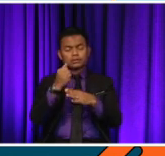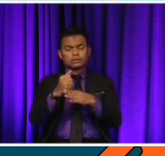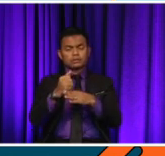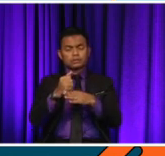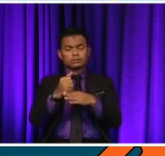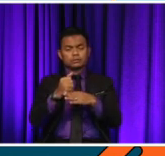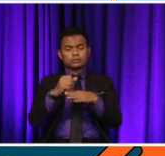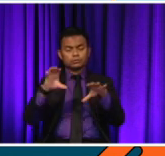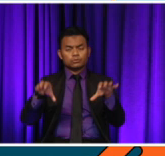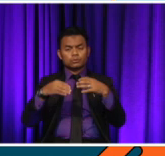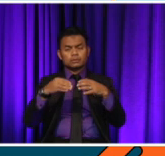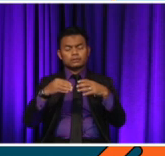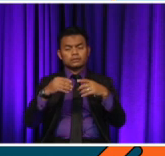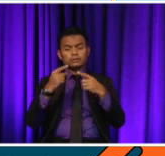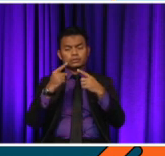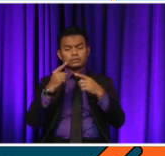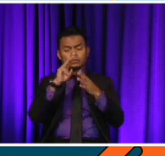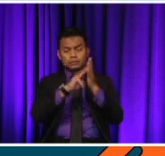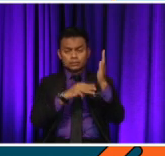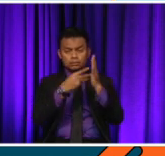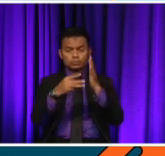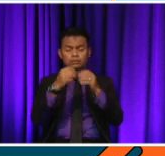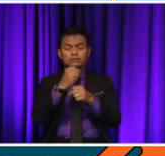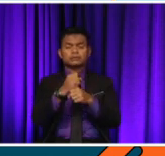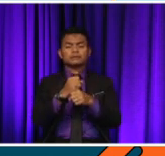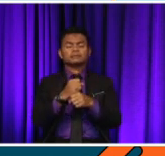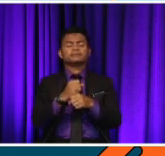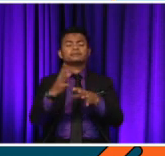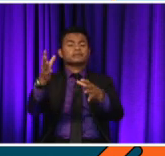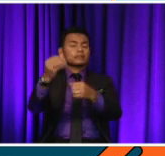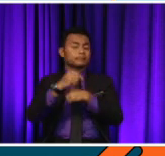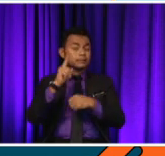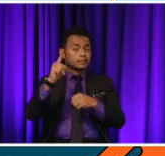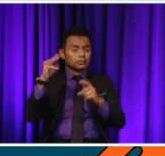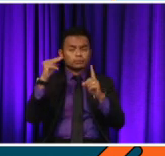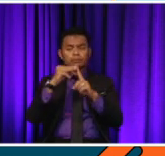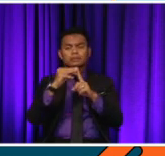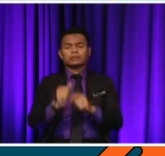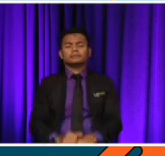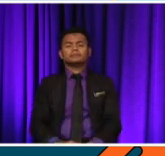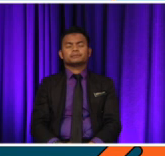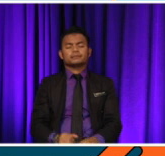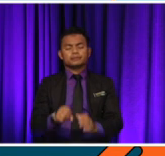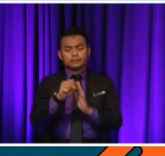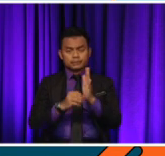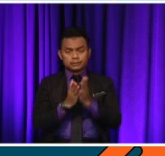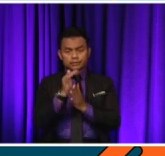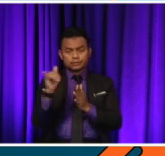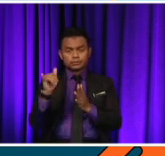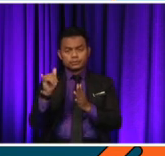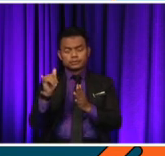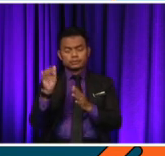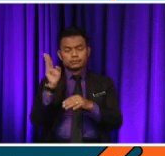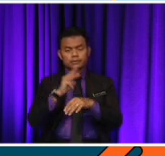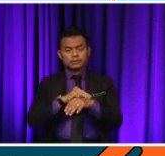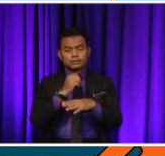ataupun keutamaan kerja apa beberapa satu markasnya dapat memastikan tugas dan diselesaikan pada masa atau kadar yang